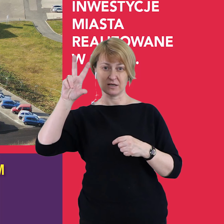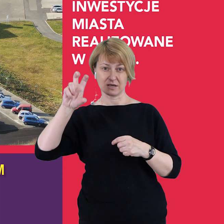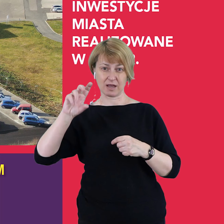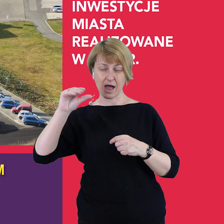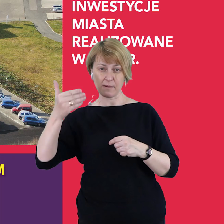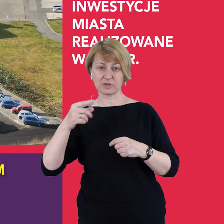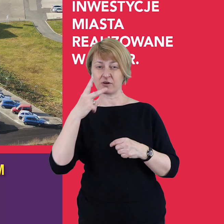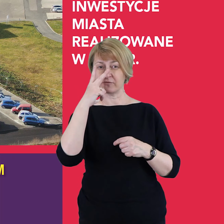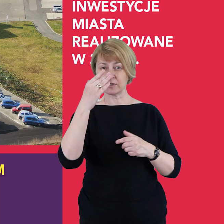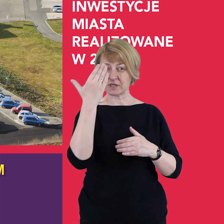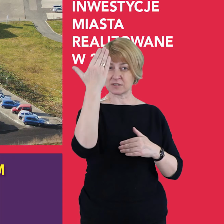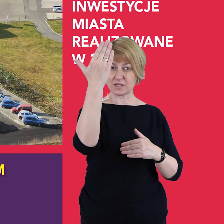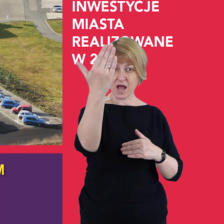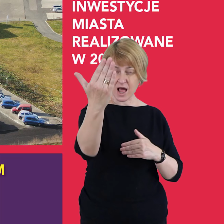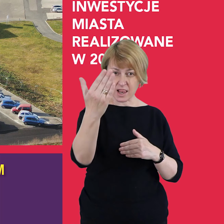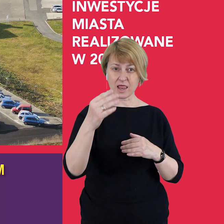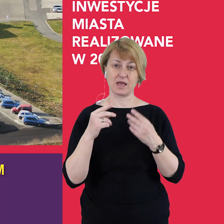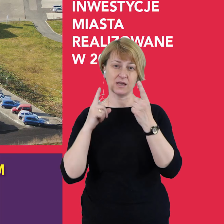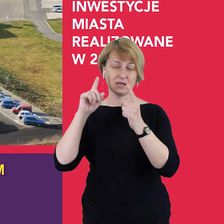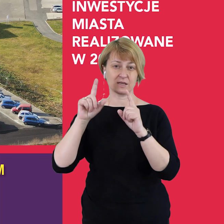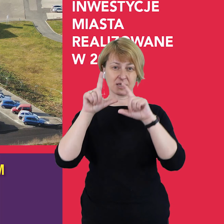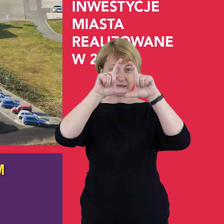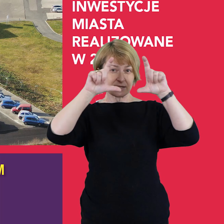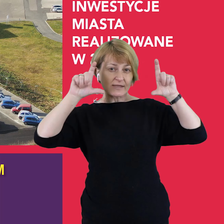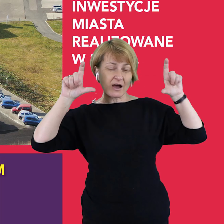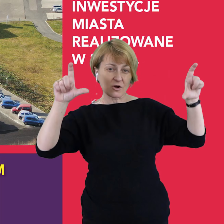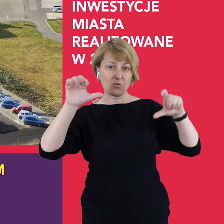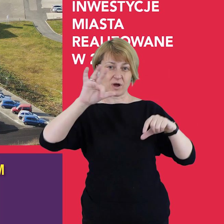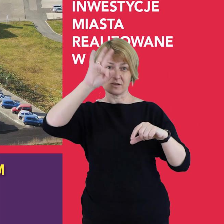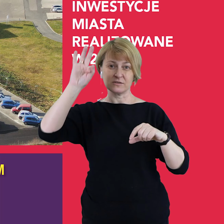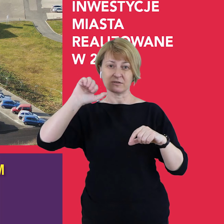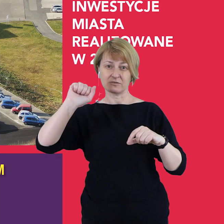Za tym parkingiem dalej widać zakłady Fametu,